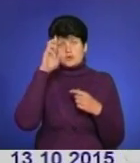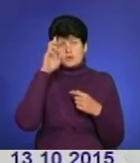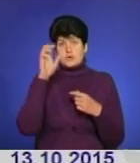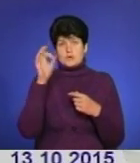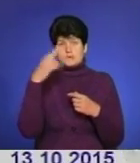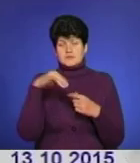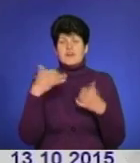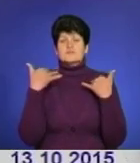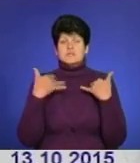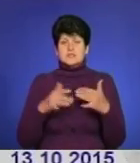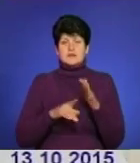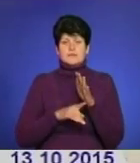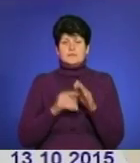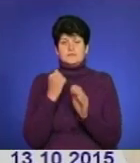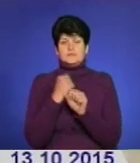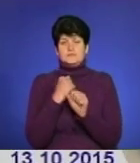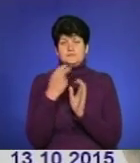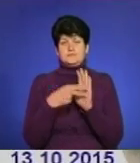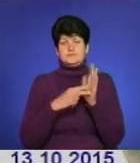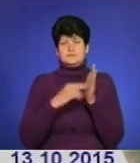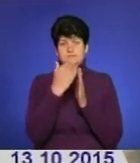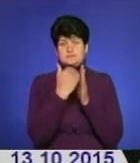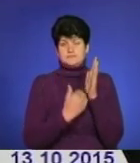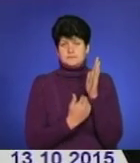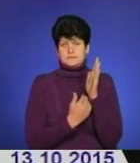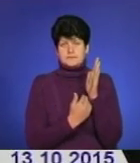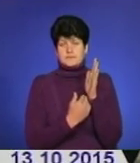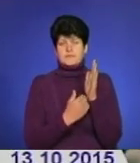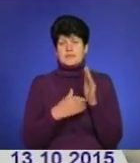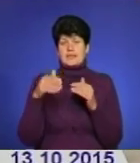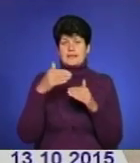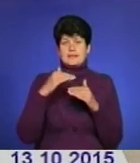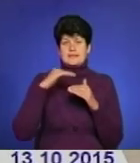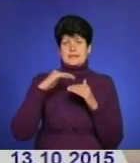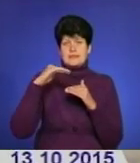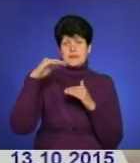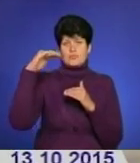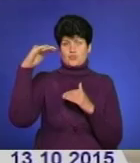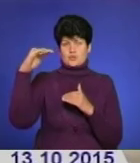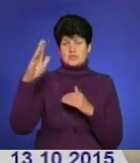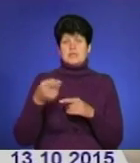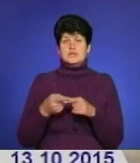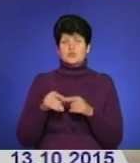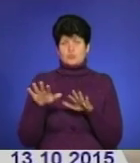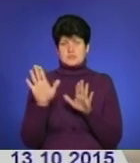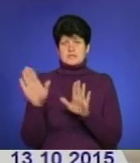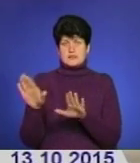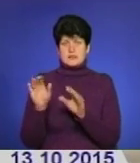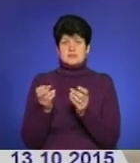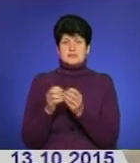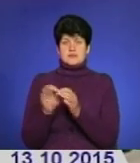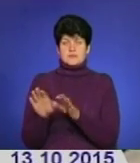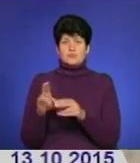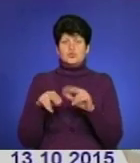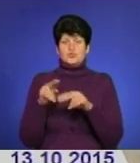облдержадміністрації вже розробили детальний план. Трибуни. От є трибуни, вони на цьому місці так і залишаються,